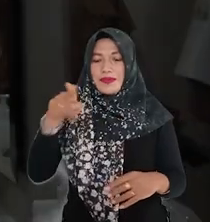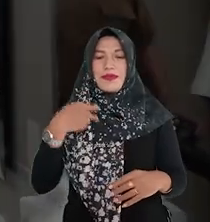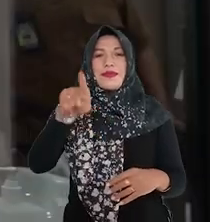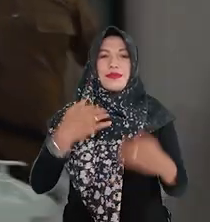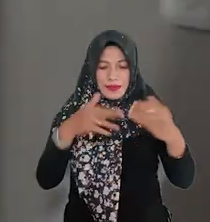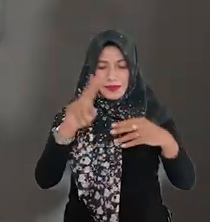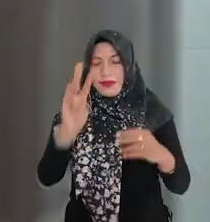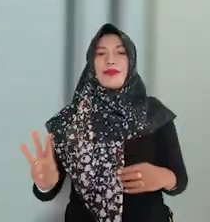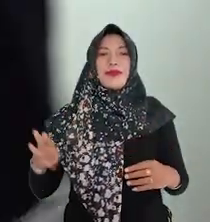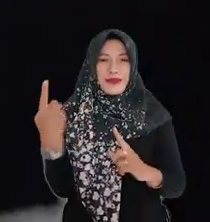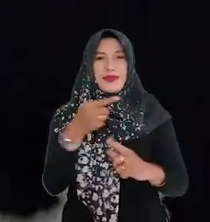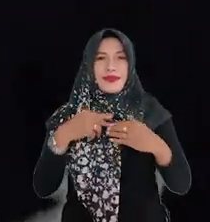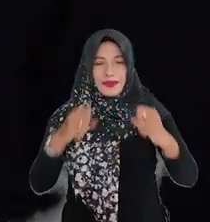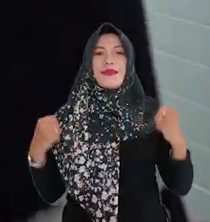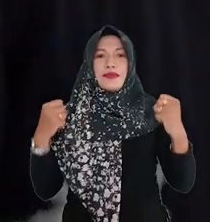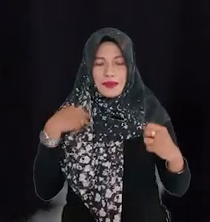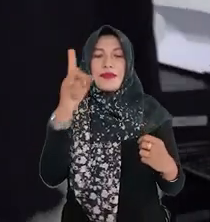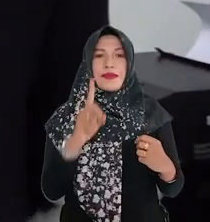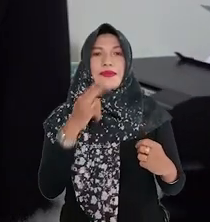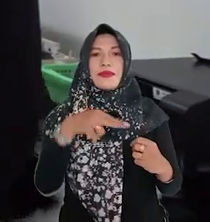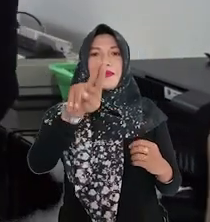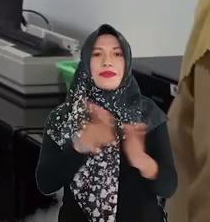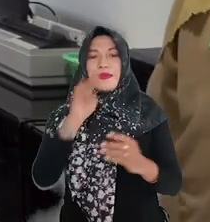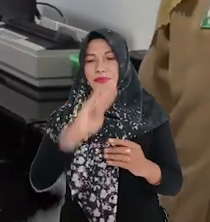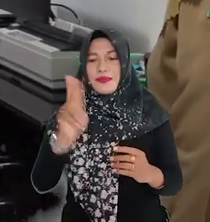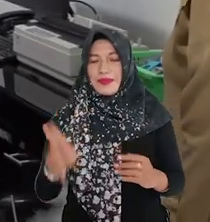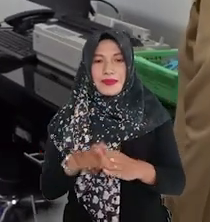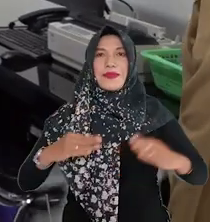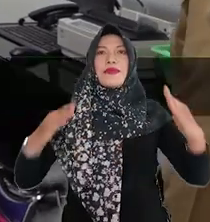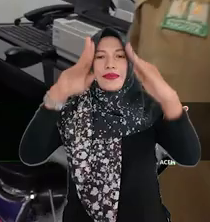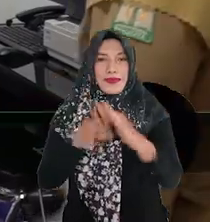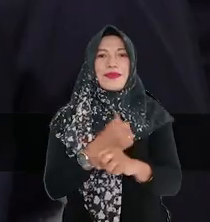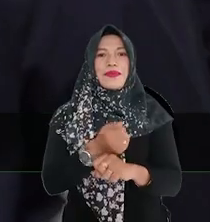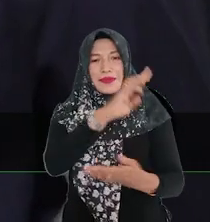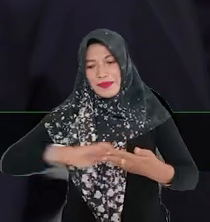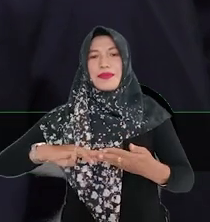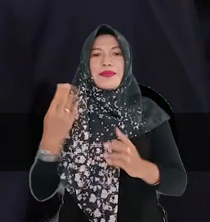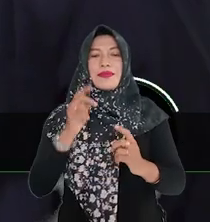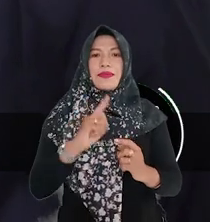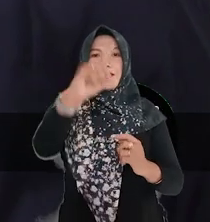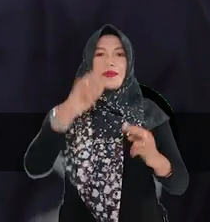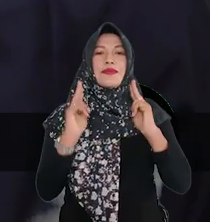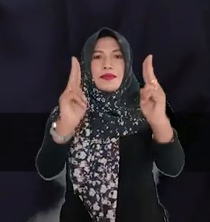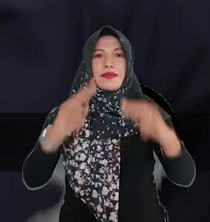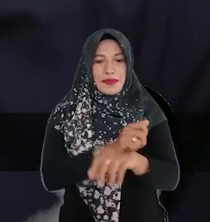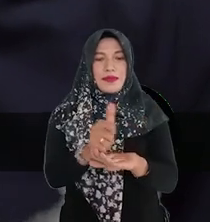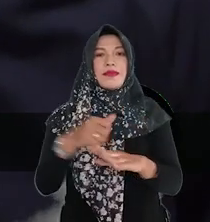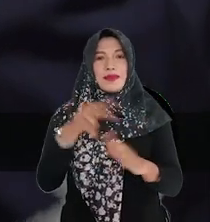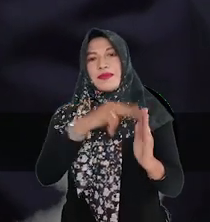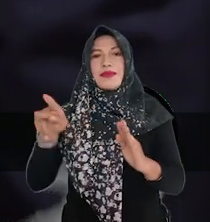semua itu akan terwujud dengan kesediaan kita sendiri untuk berbenah membangun budaya kerja baru mengutamakan